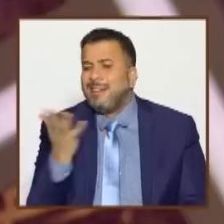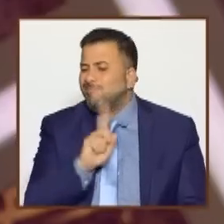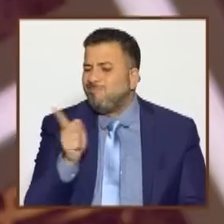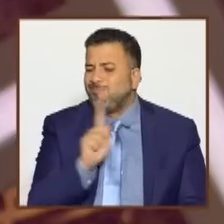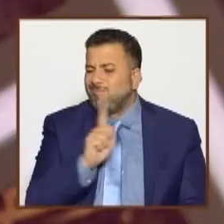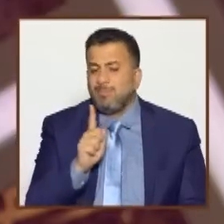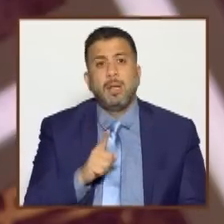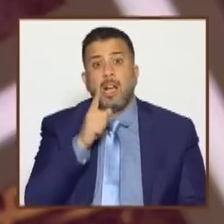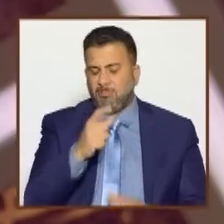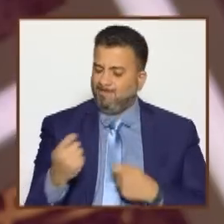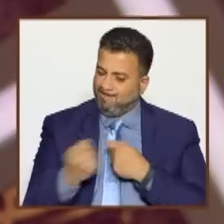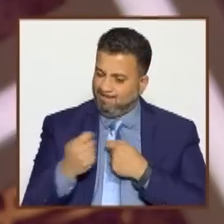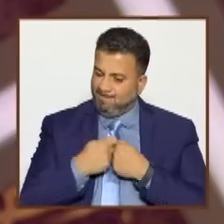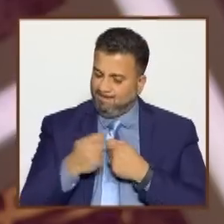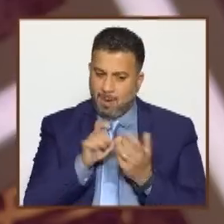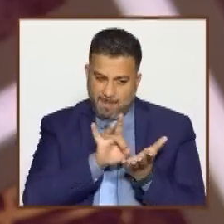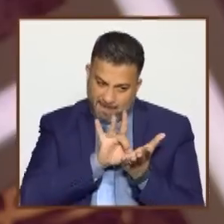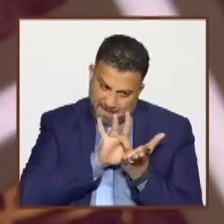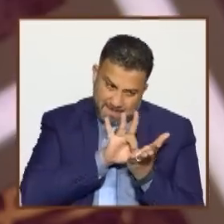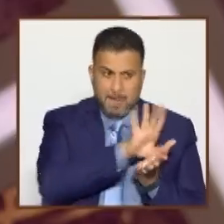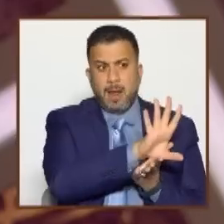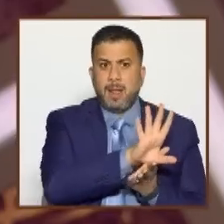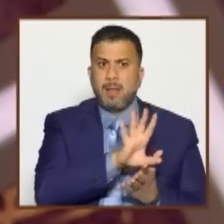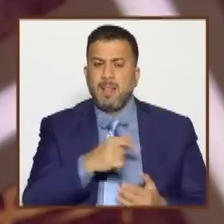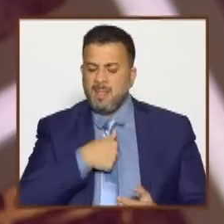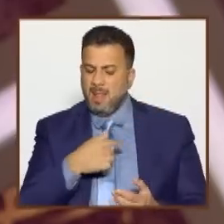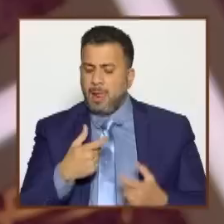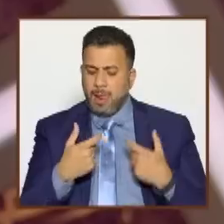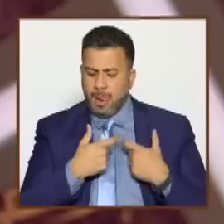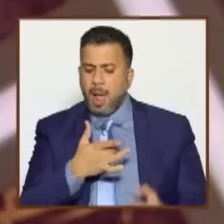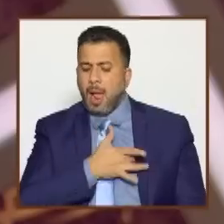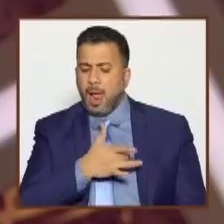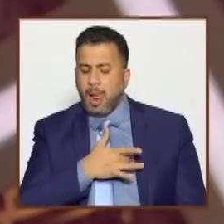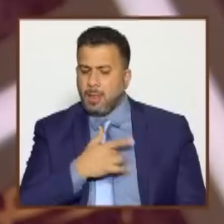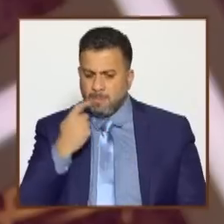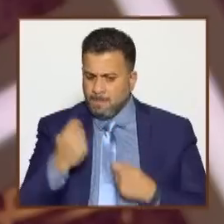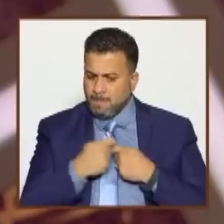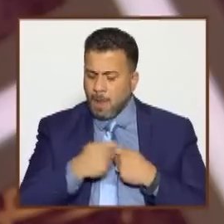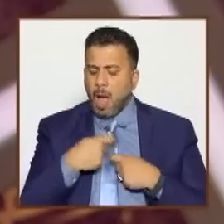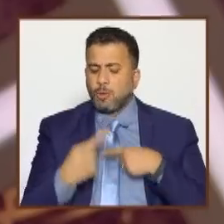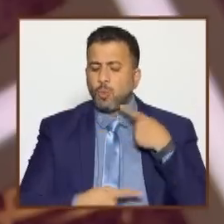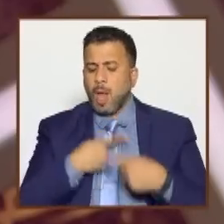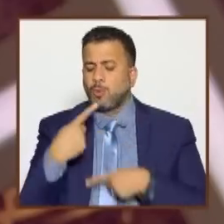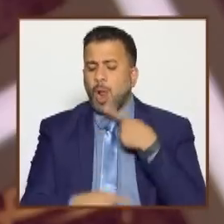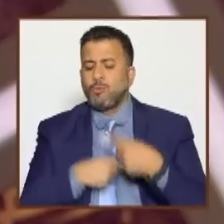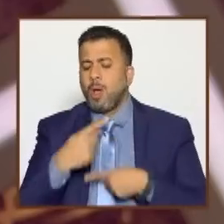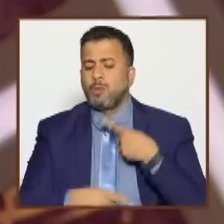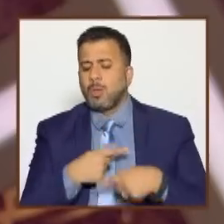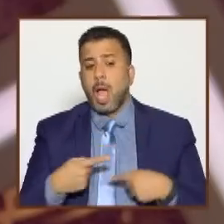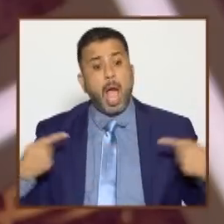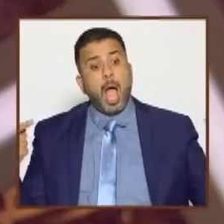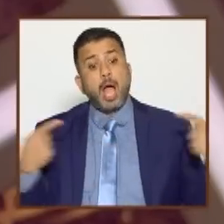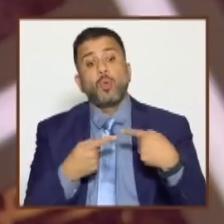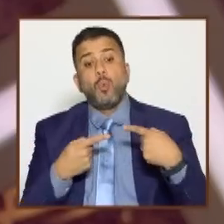وعلى نفسه الأمارة بالسوء، وأن يراقب قلبه دائما، وأن يعلم بأن هذين